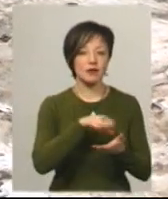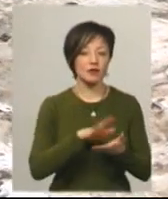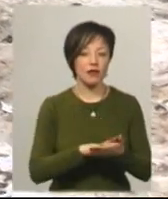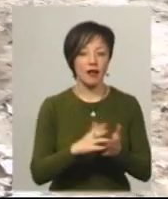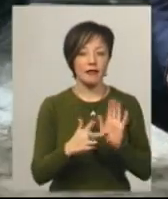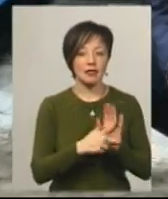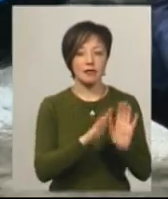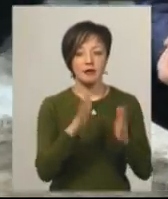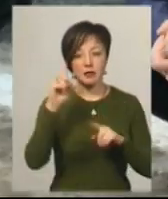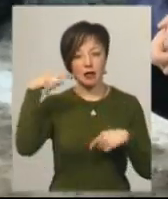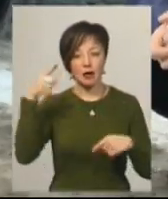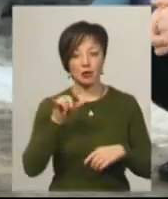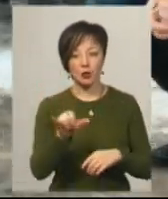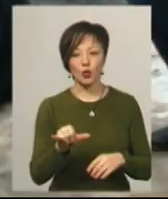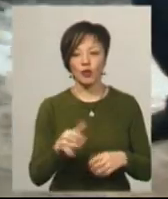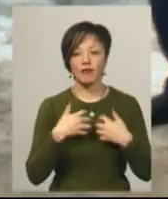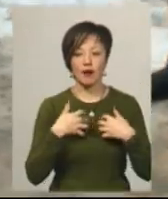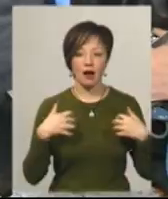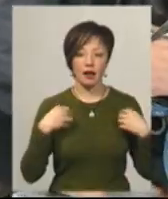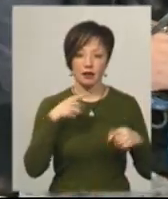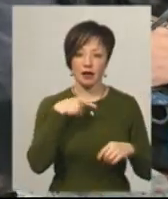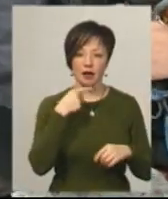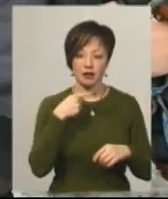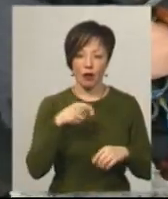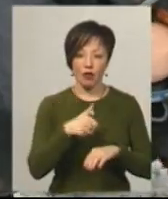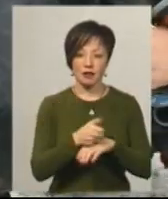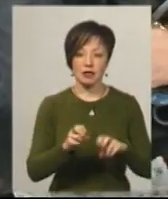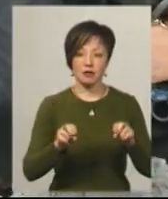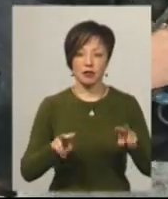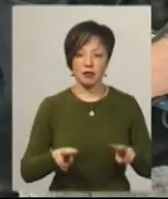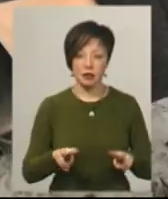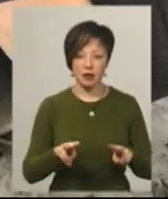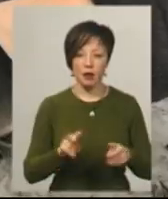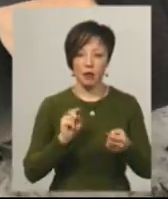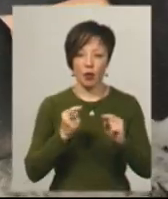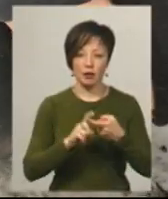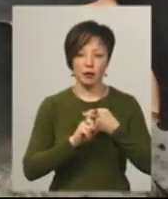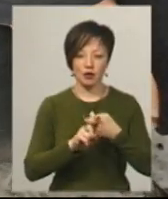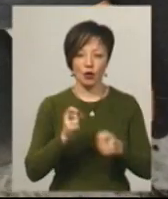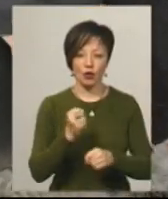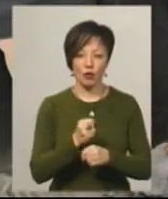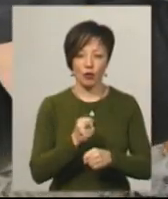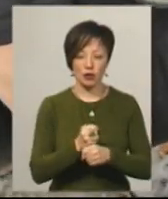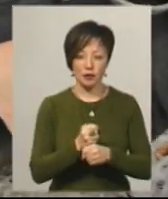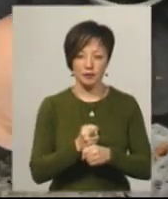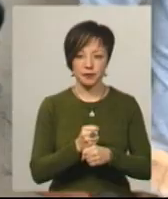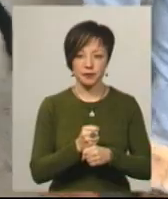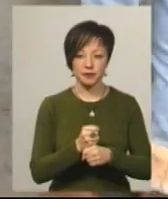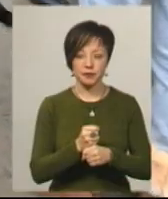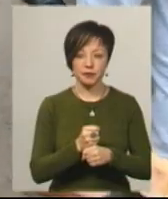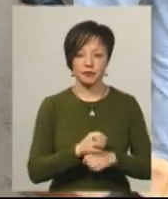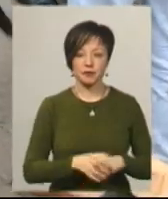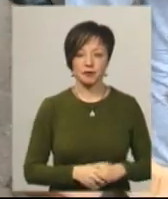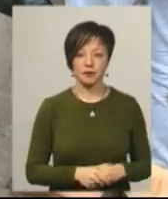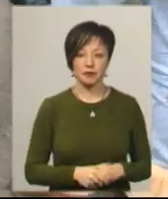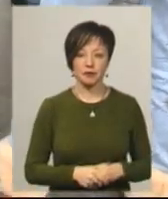8 випадків сказу в тварин, каже головна спеціалістка відділу організації протиепізоотичної роботи Головного управління Держпродспоживслужби в області